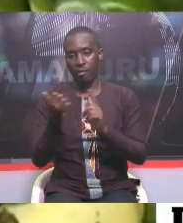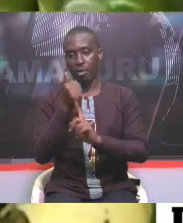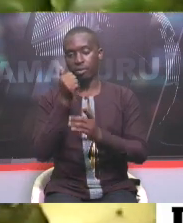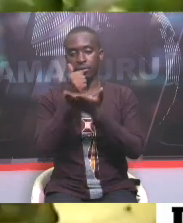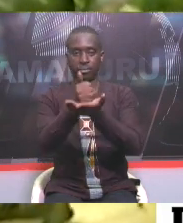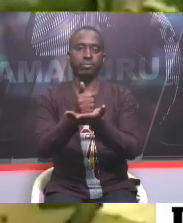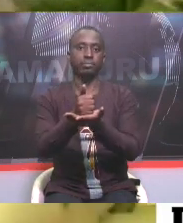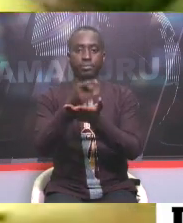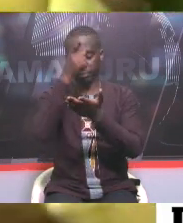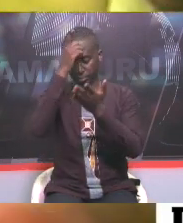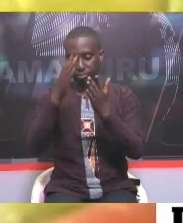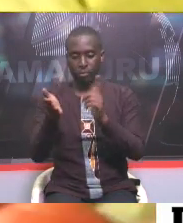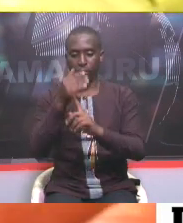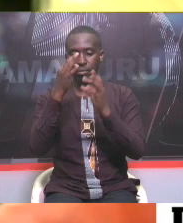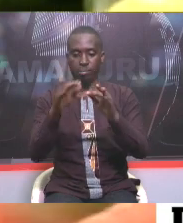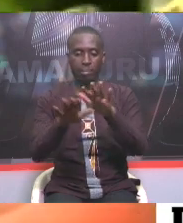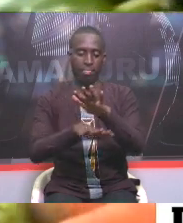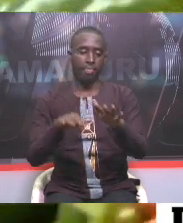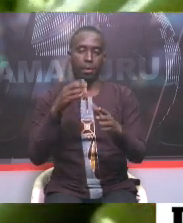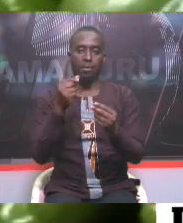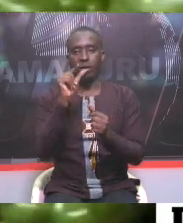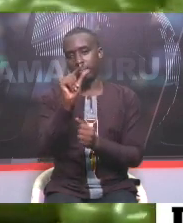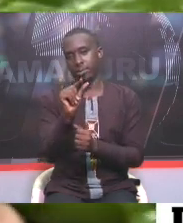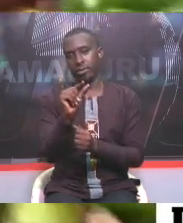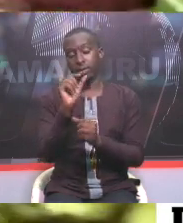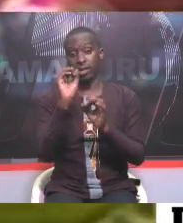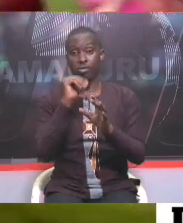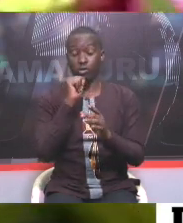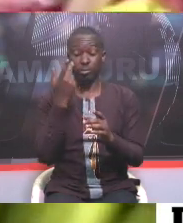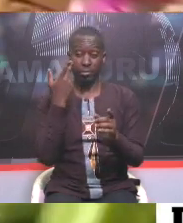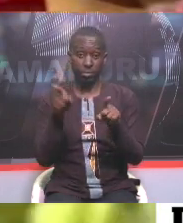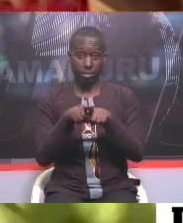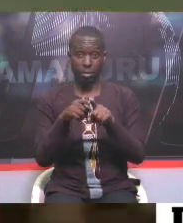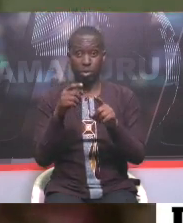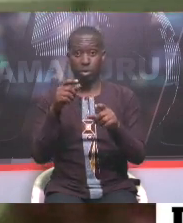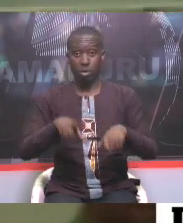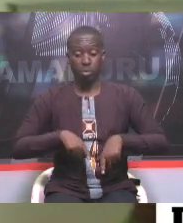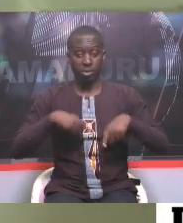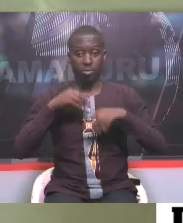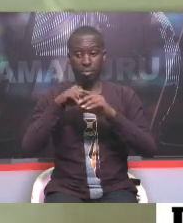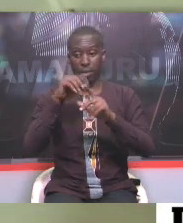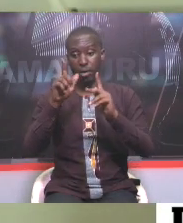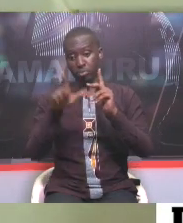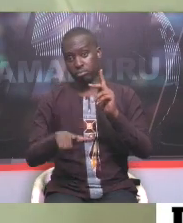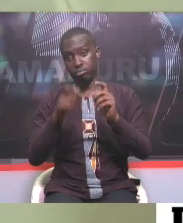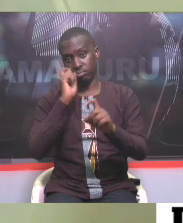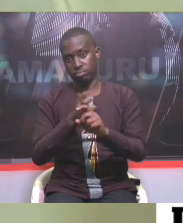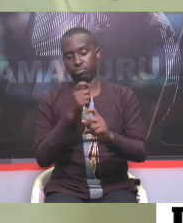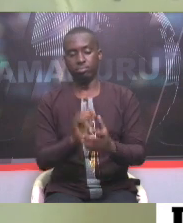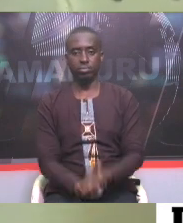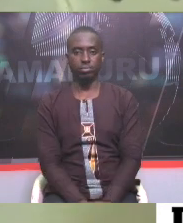ibicuruzwa by'ibanze ku giciro gito, bitagenze bityo ngo ubuzima bwa rubanda rugufi burarushaho kujya mu kaga. Defense